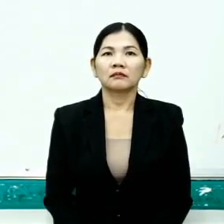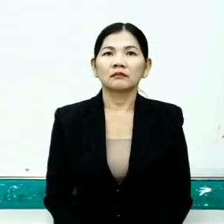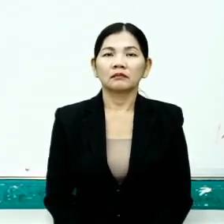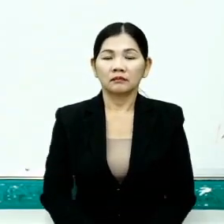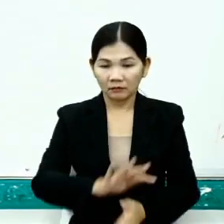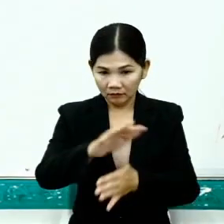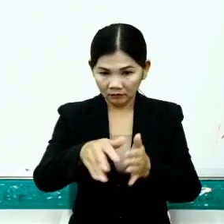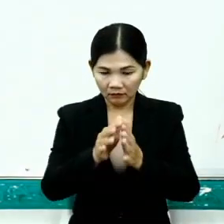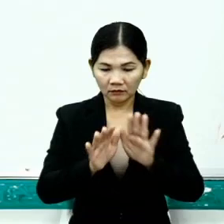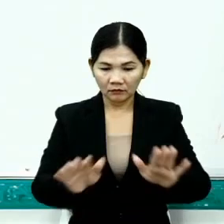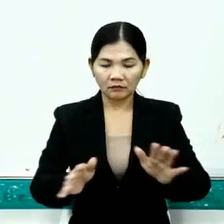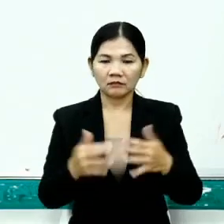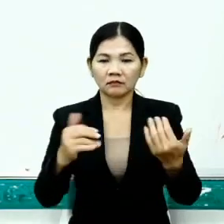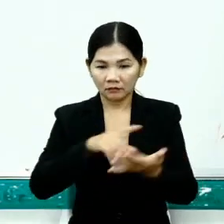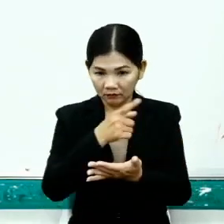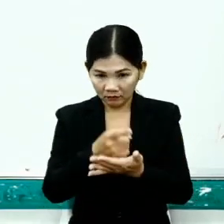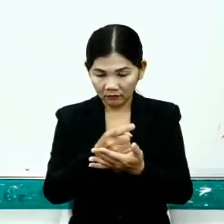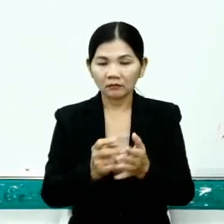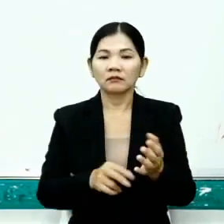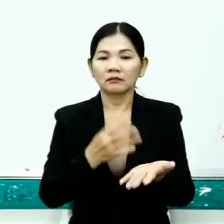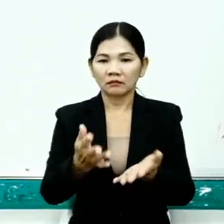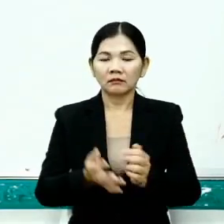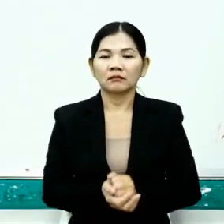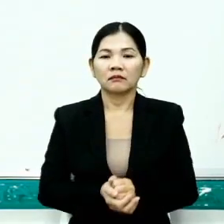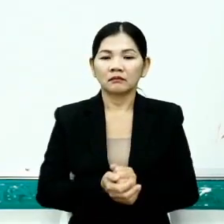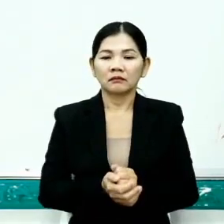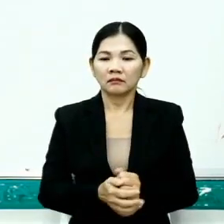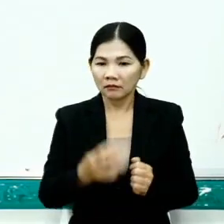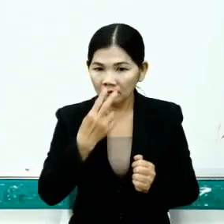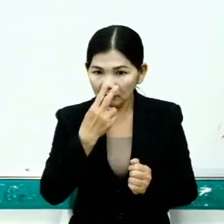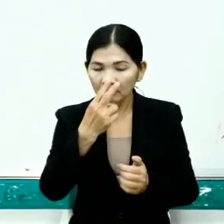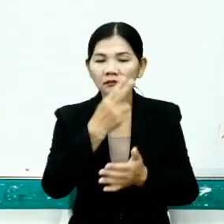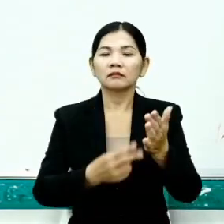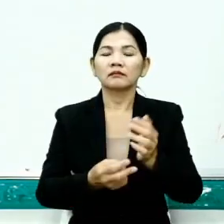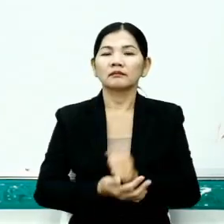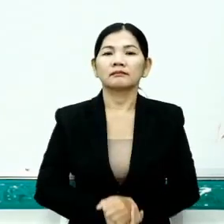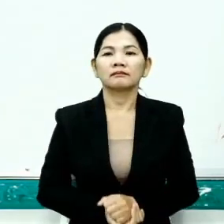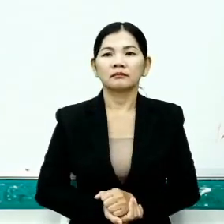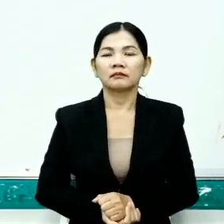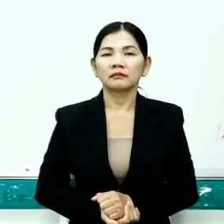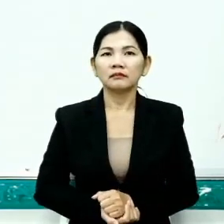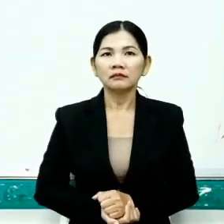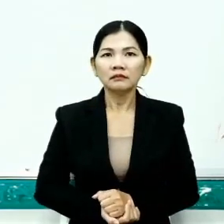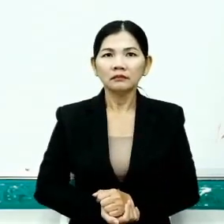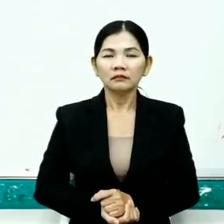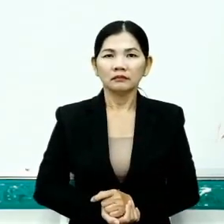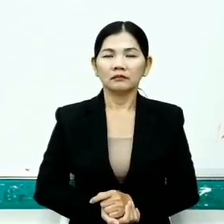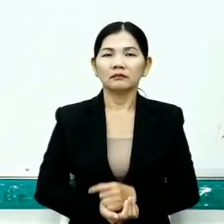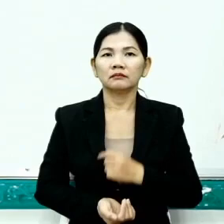Ở con này là con cho rung chạy mớ. Con mang khớn rút ở vầy khá là.